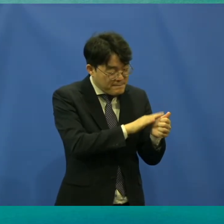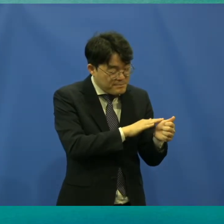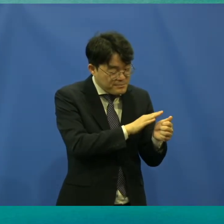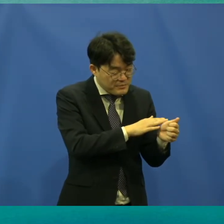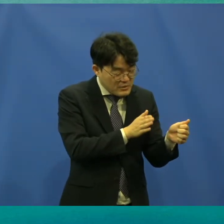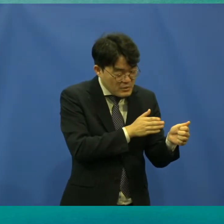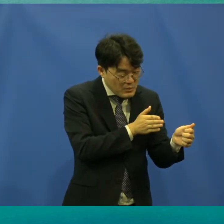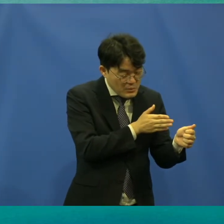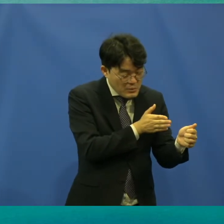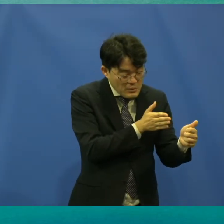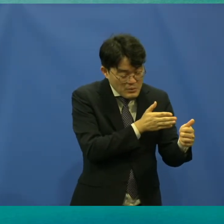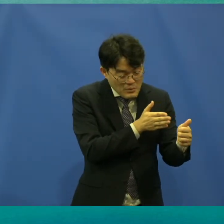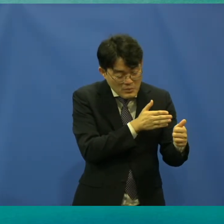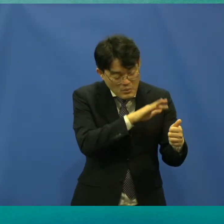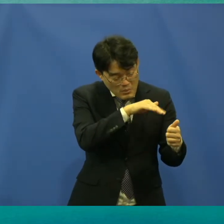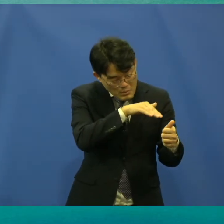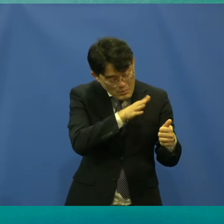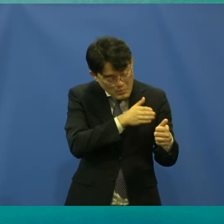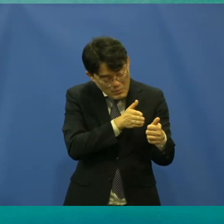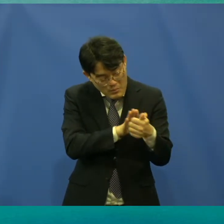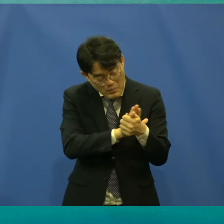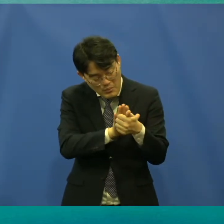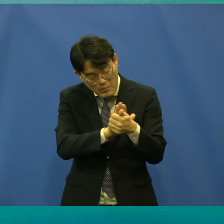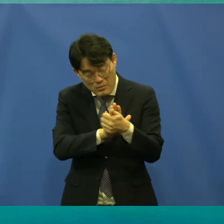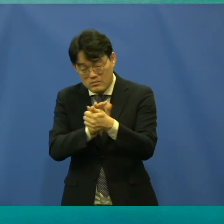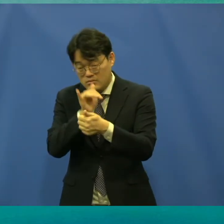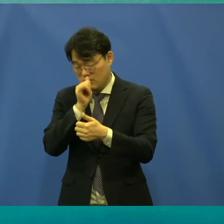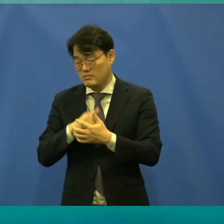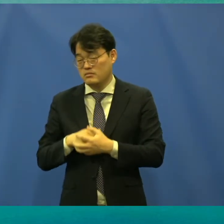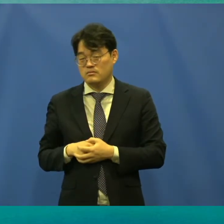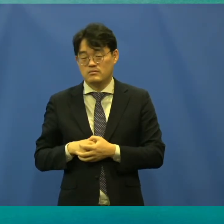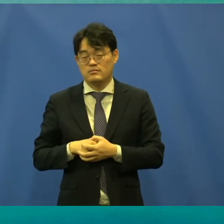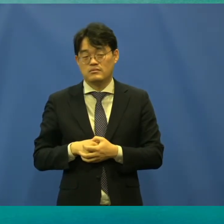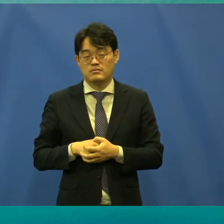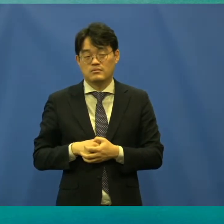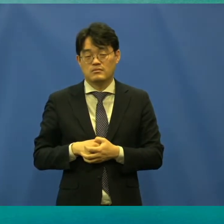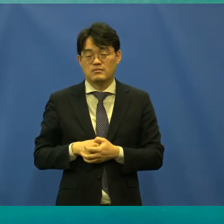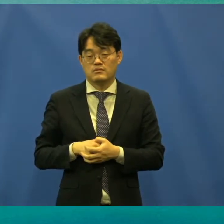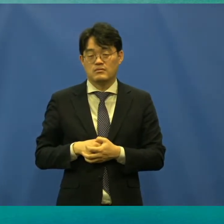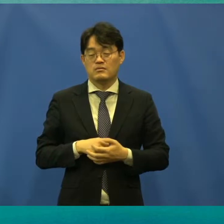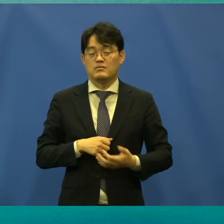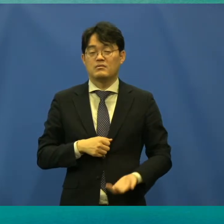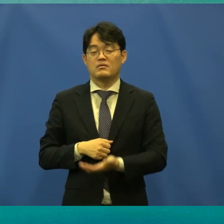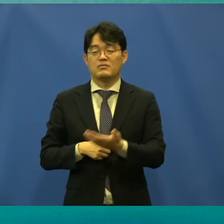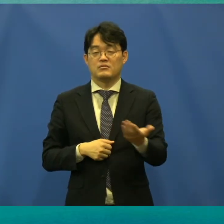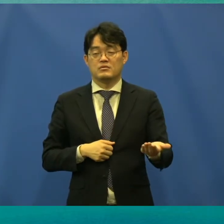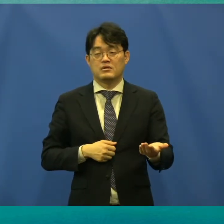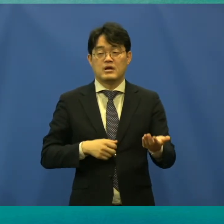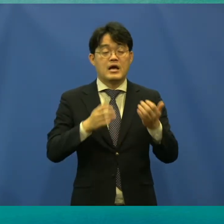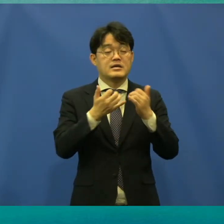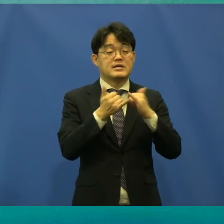우리 같으면 어떻게 할 것 같습니까? 말 안 듣는 요나는 그냥 아웃이에요, 아웃이. 새로운 멤버로 교체해버려요.